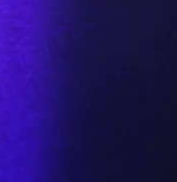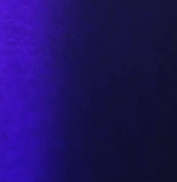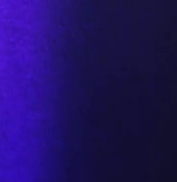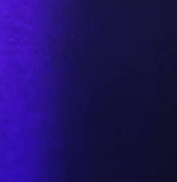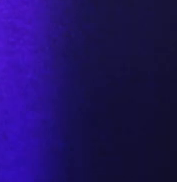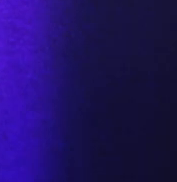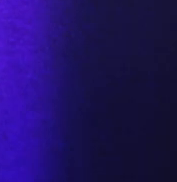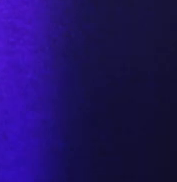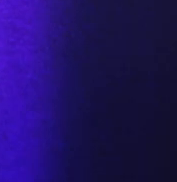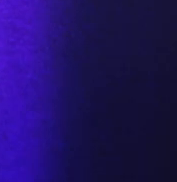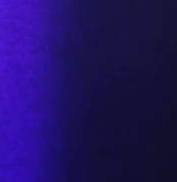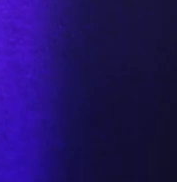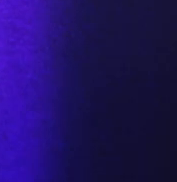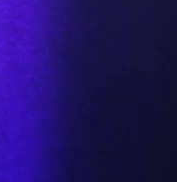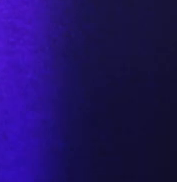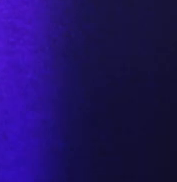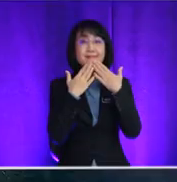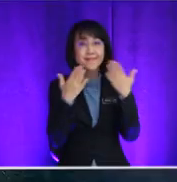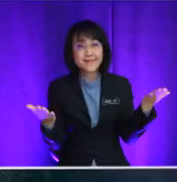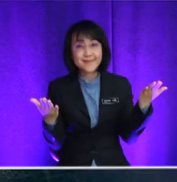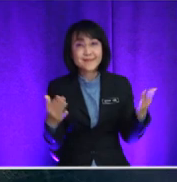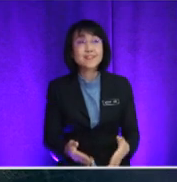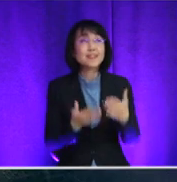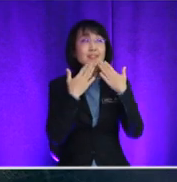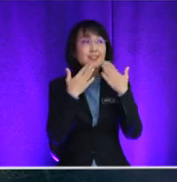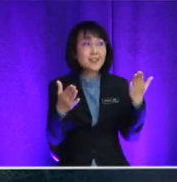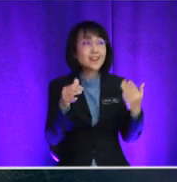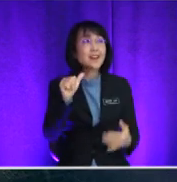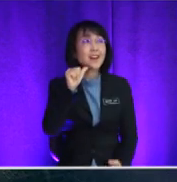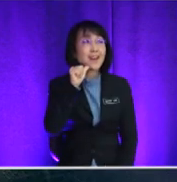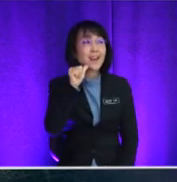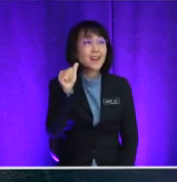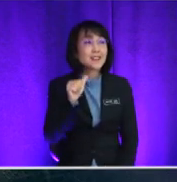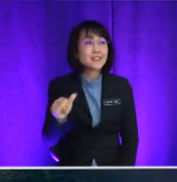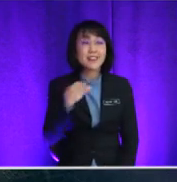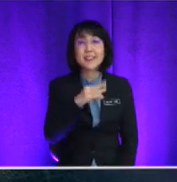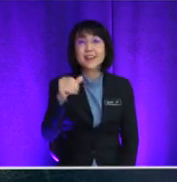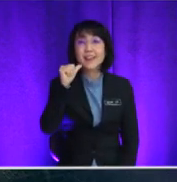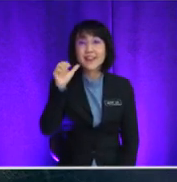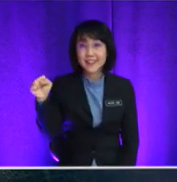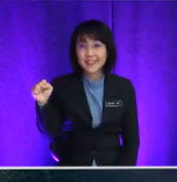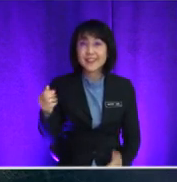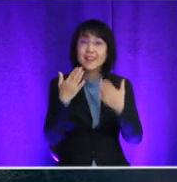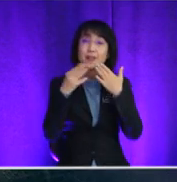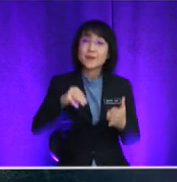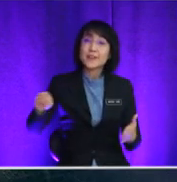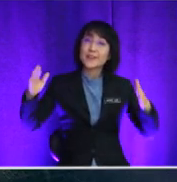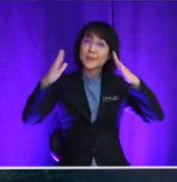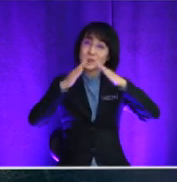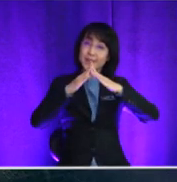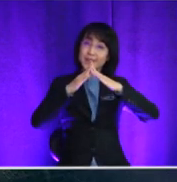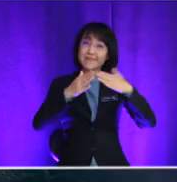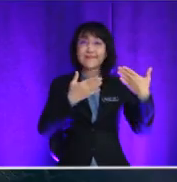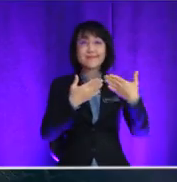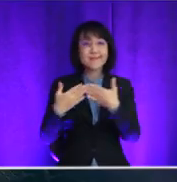khas Jalan Kuala Lumpur Terima kasih azan dan Anis sekarang ini bersama-sama dengan kami di sini Terima kasih murid-murid di rumah terus